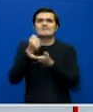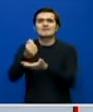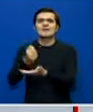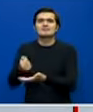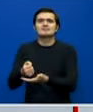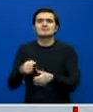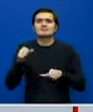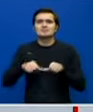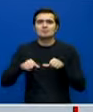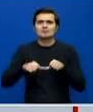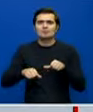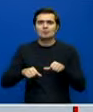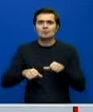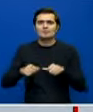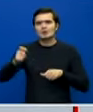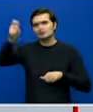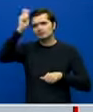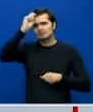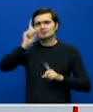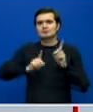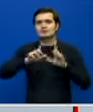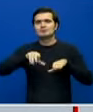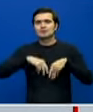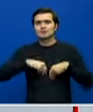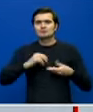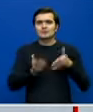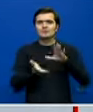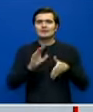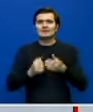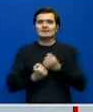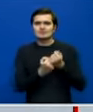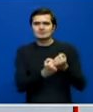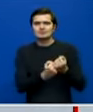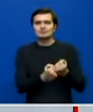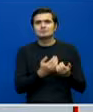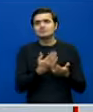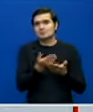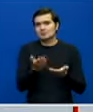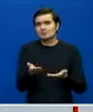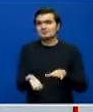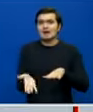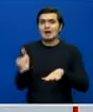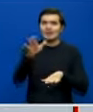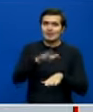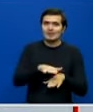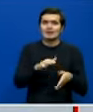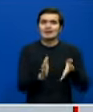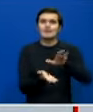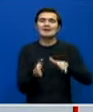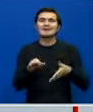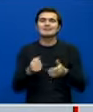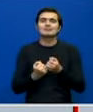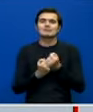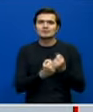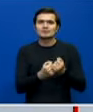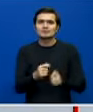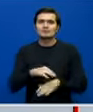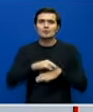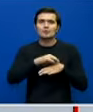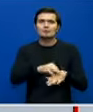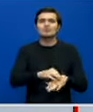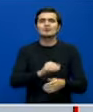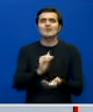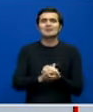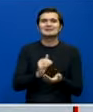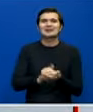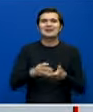cetățenii atâta timp cât ai asumat pachetele de sprijin, iar acoperirea acelor pachete de sprijin ne conduce la menținerea deficitului ca